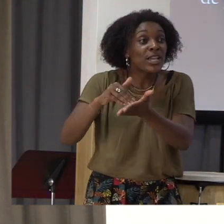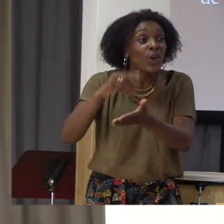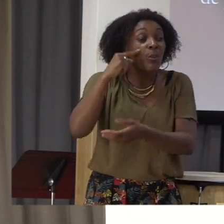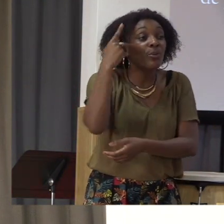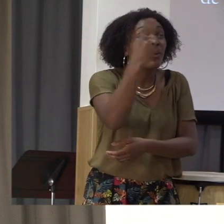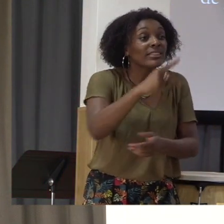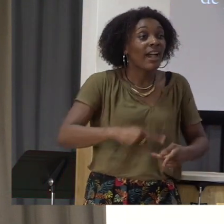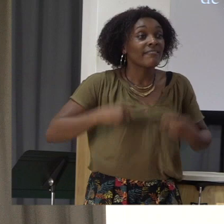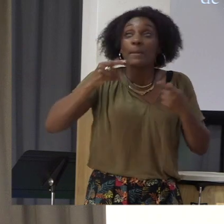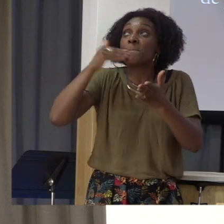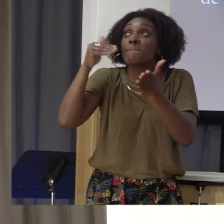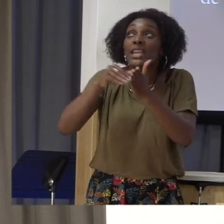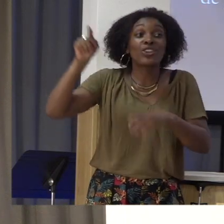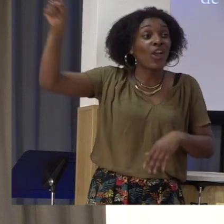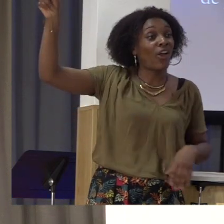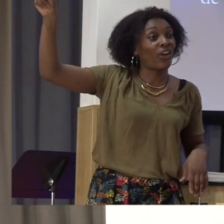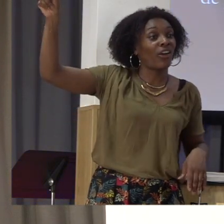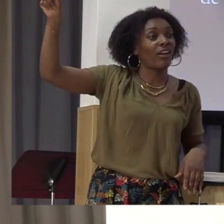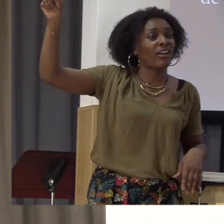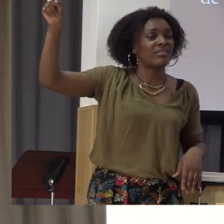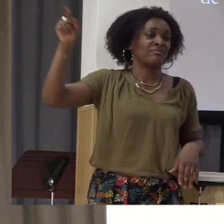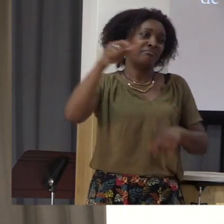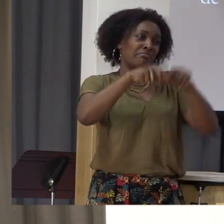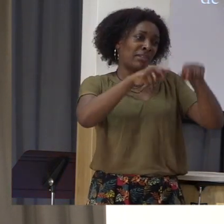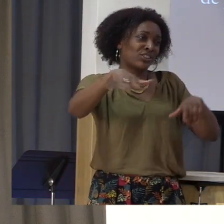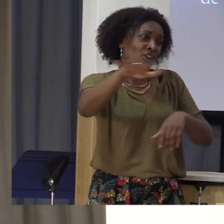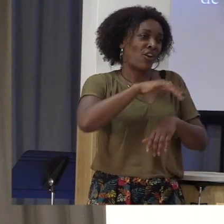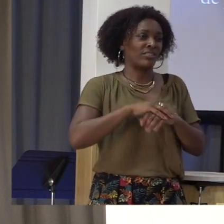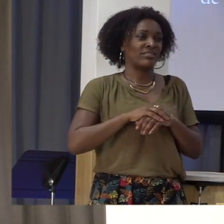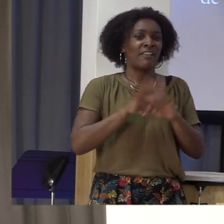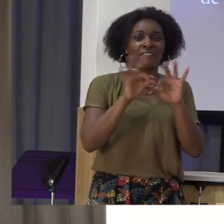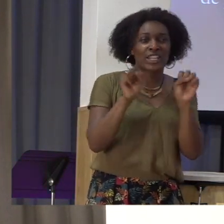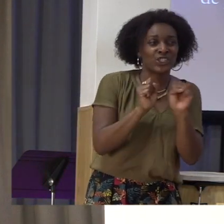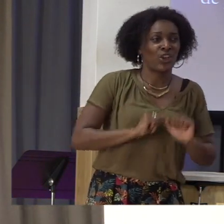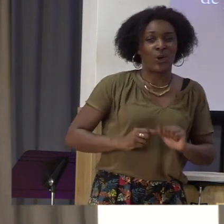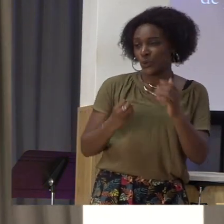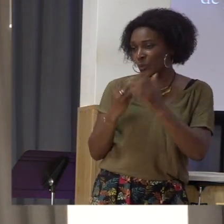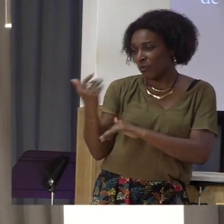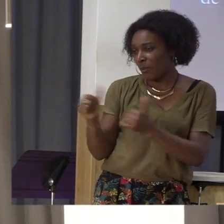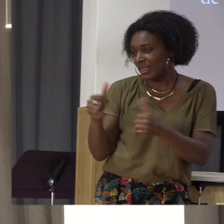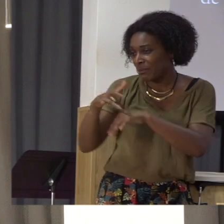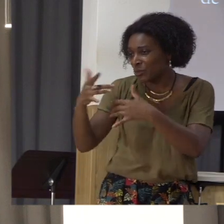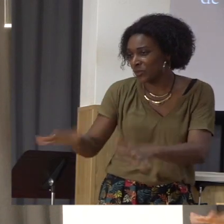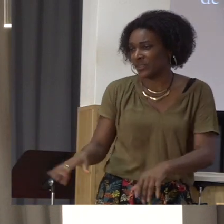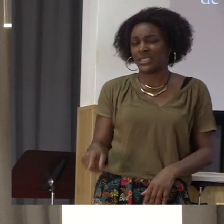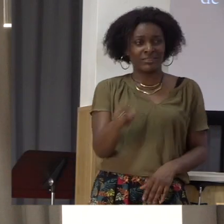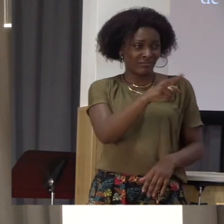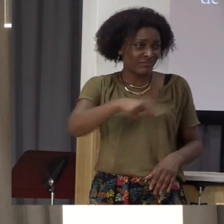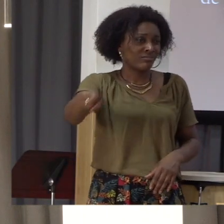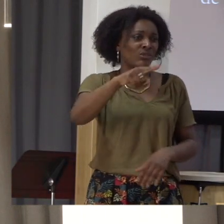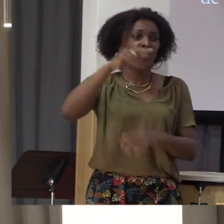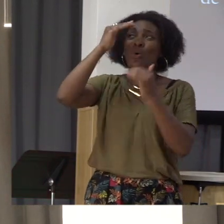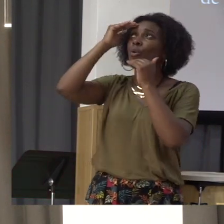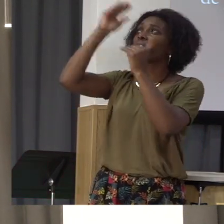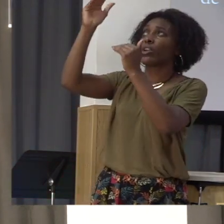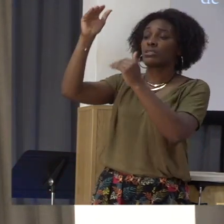ta vie. Mes amis, frères et sœurs, chers frères, vous qui venez de vous être baptisés, ayez confiance toujours dans